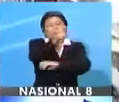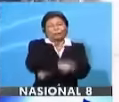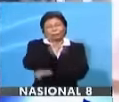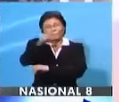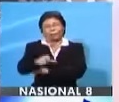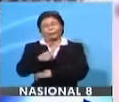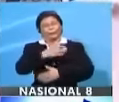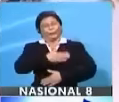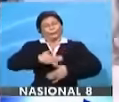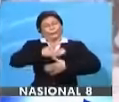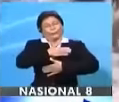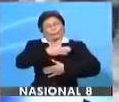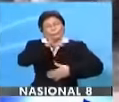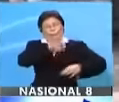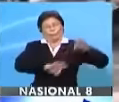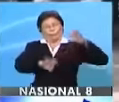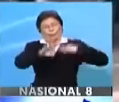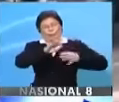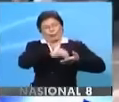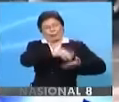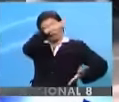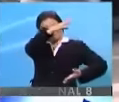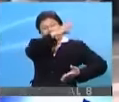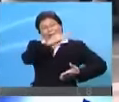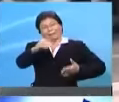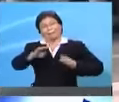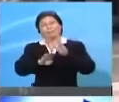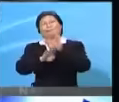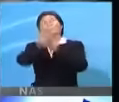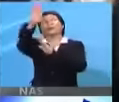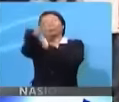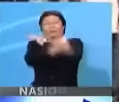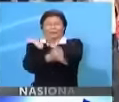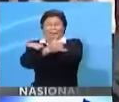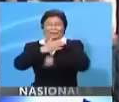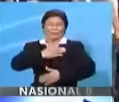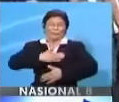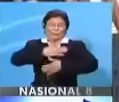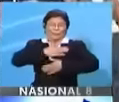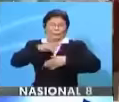daripada menikmati manfaat kemakmuran dan arus pembangunan negara.